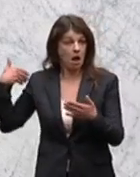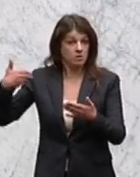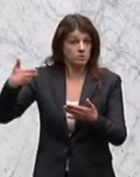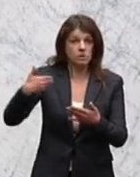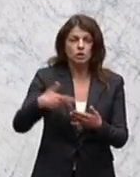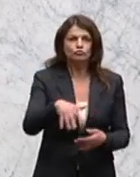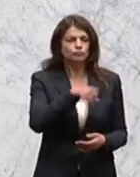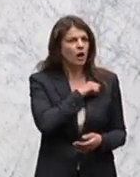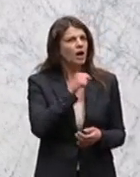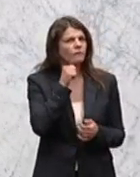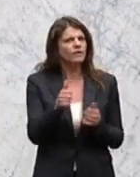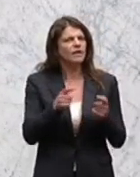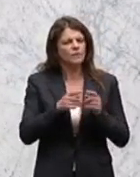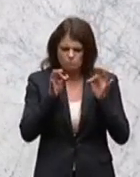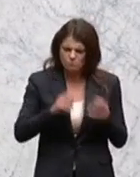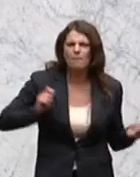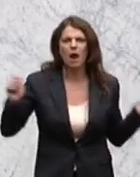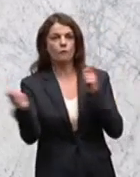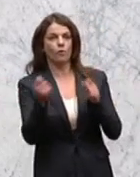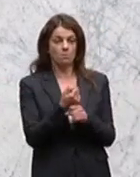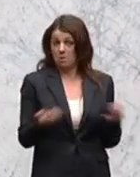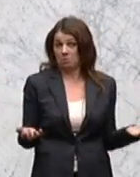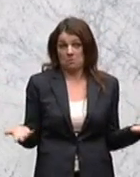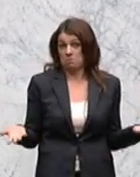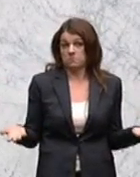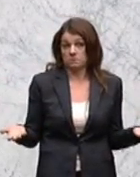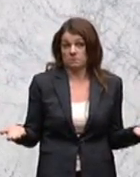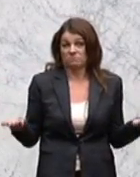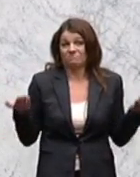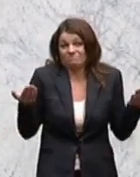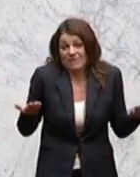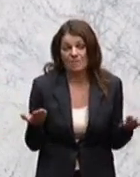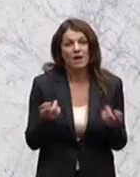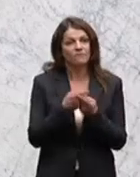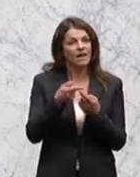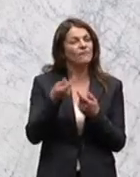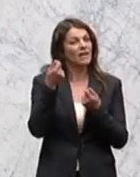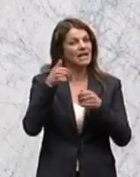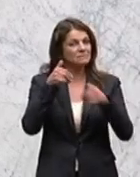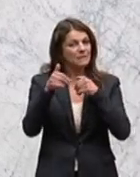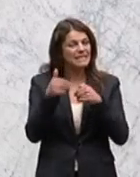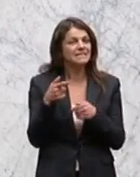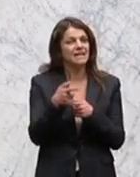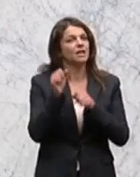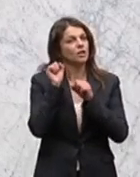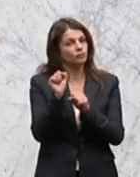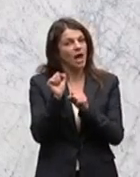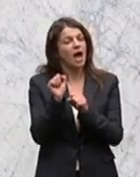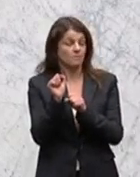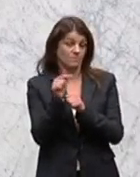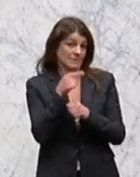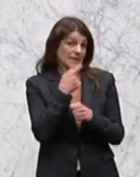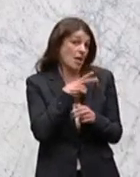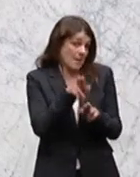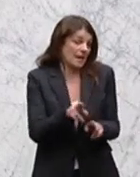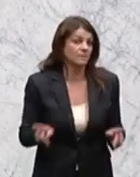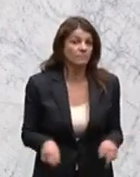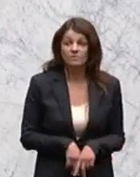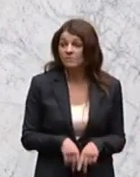man unter soliden Staatsfinanzen? Es wird leider solide über Jahre mehr ausgegeben